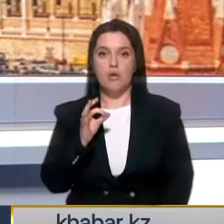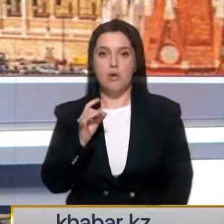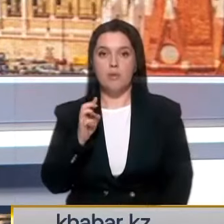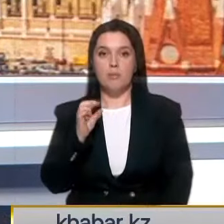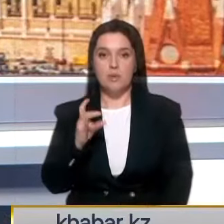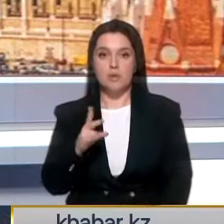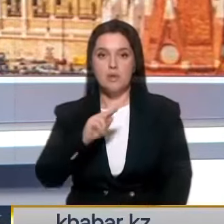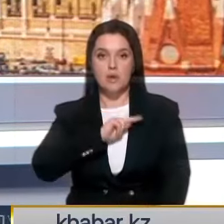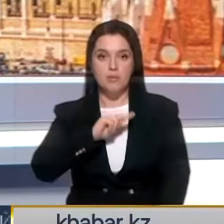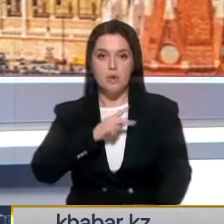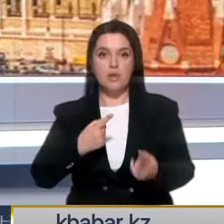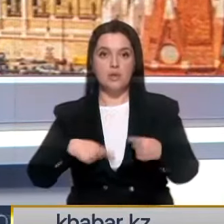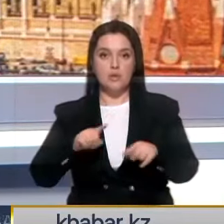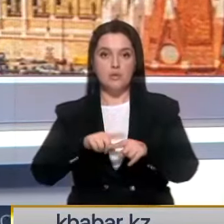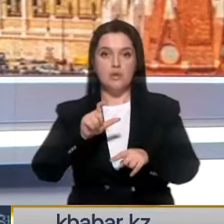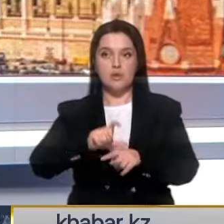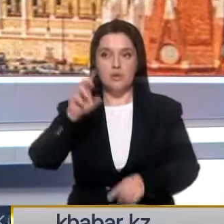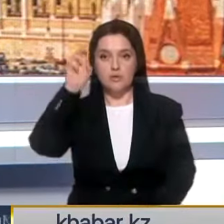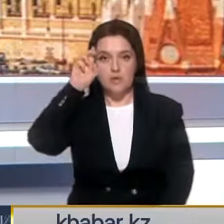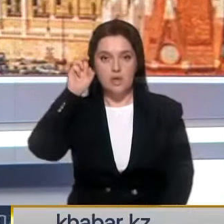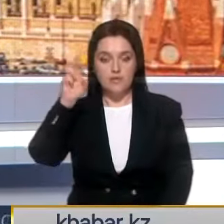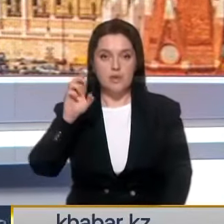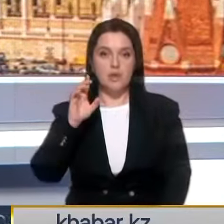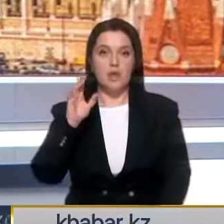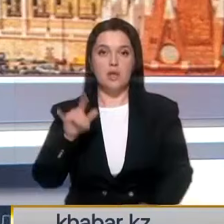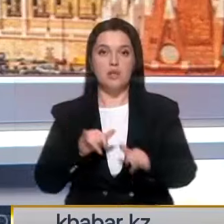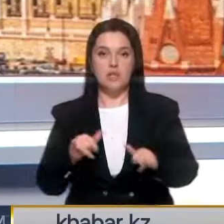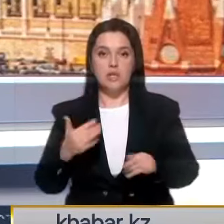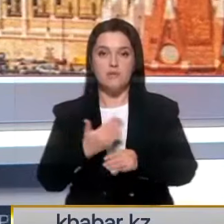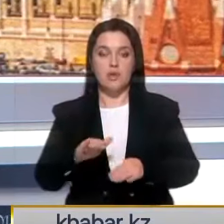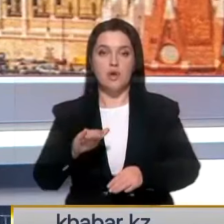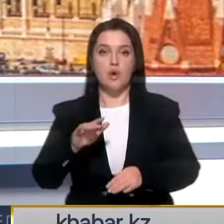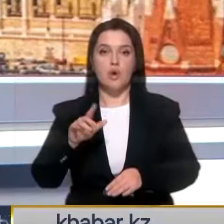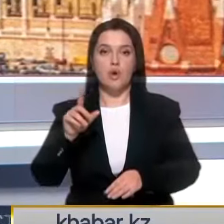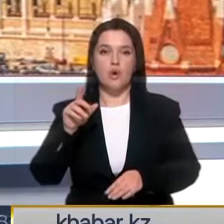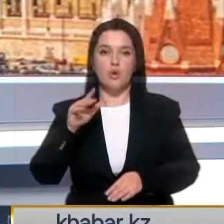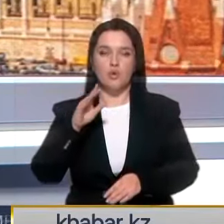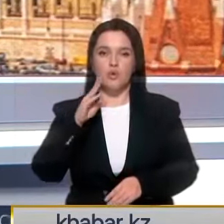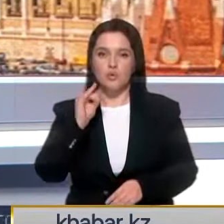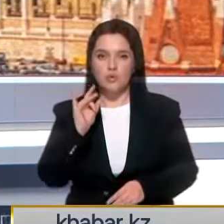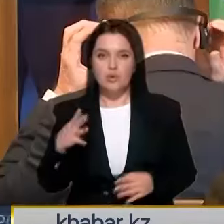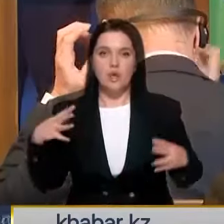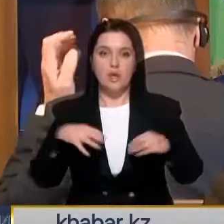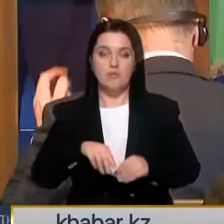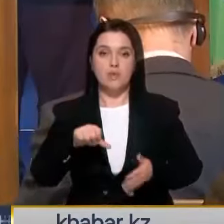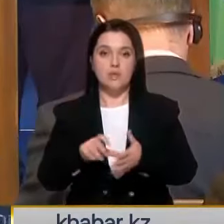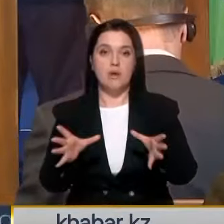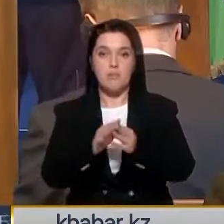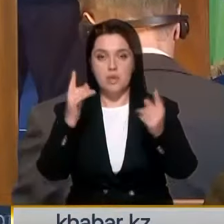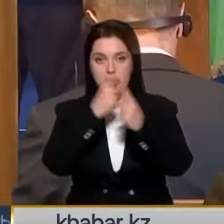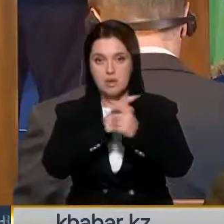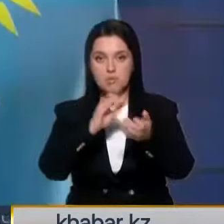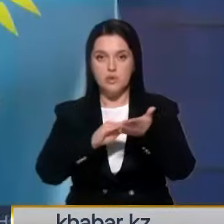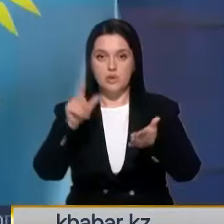орба в работе организации тюркских государств и его вклад в расширение сферы тюркской интеграции выступает совместным